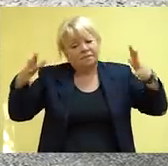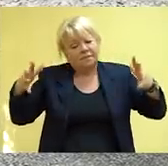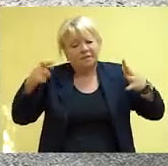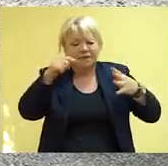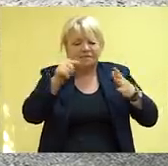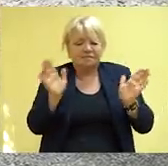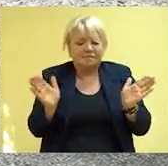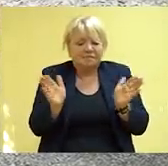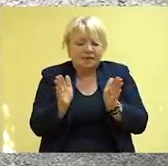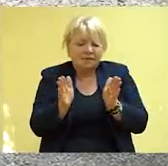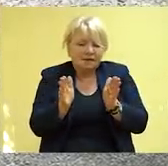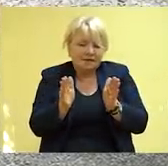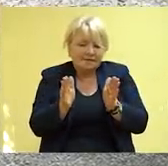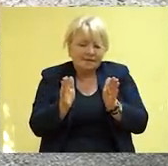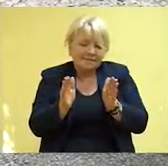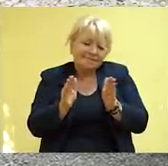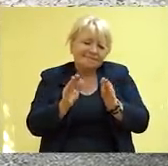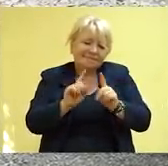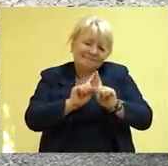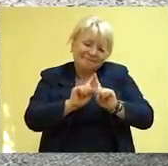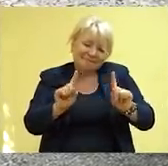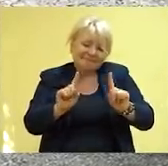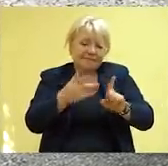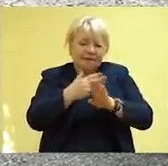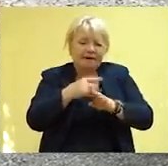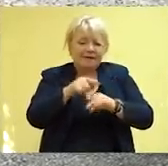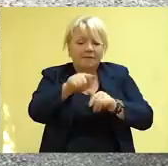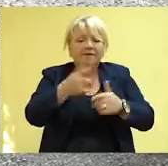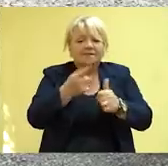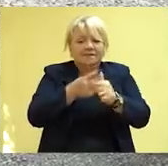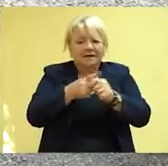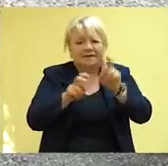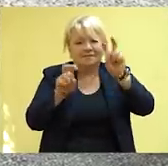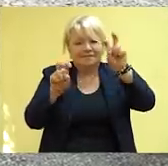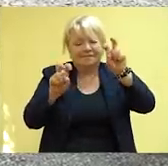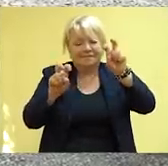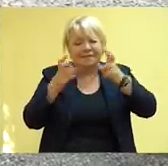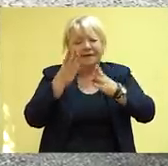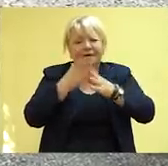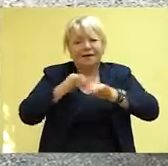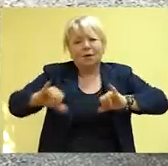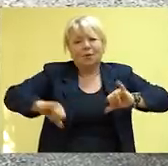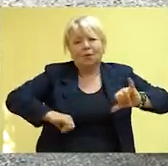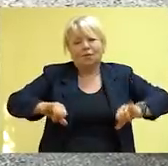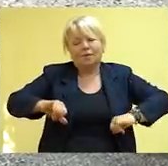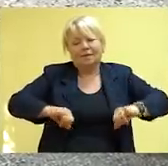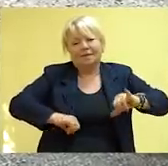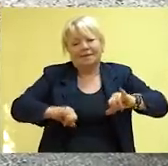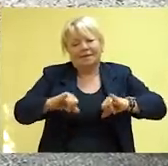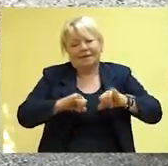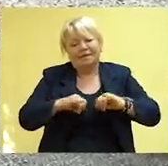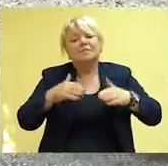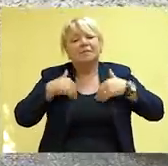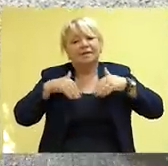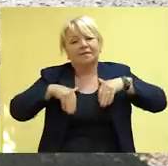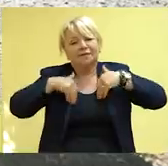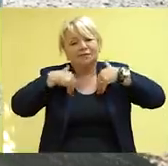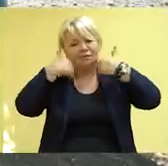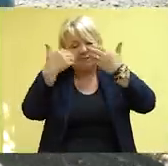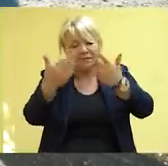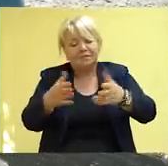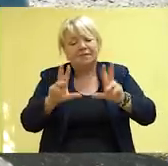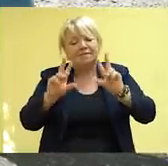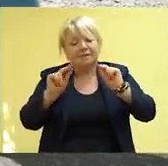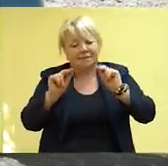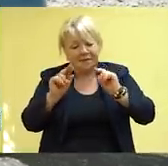ეს პატარაა და თან მართლა ხულიგანი ტიპი არის და აქვს კიდევ ას კლიჩკა ხულიგანკა. კარგია ძმაო, წარმატებებს გისურვებ.